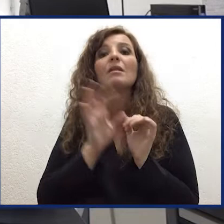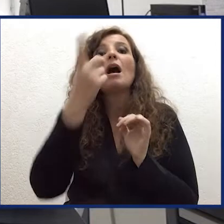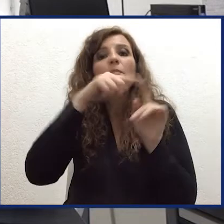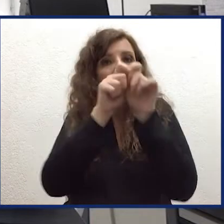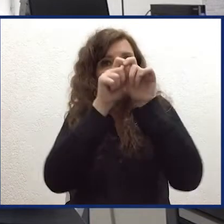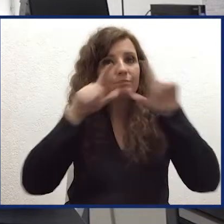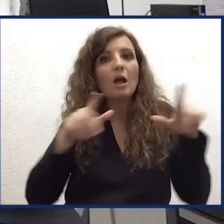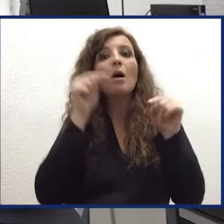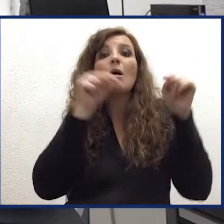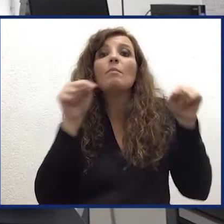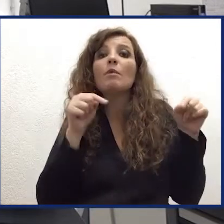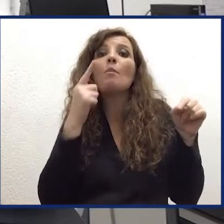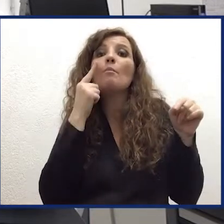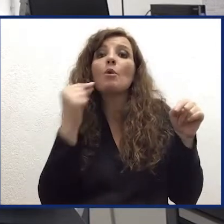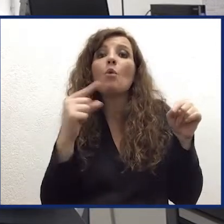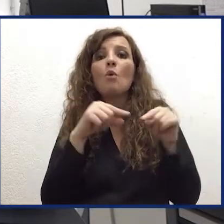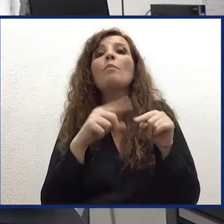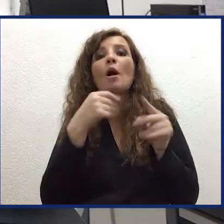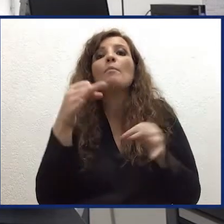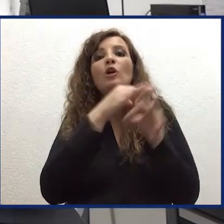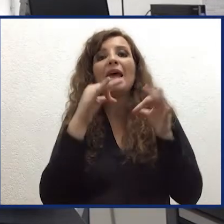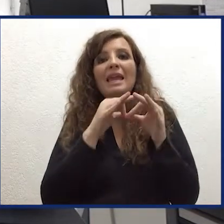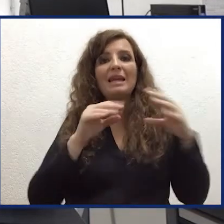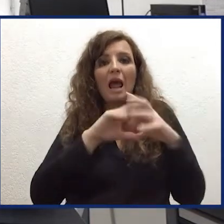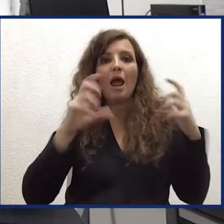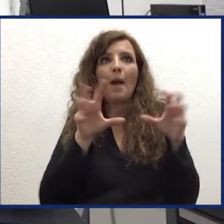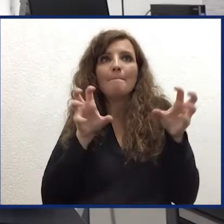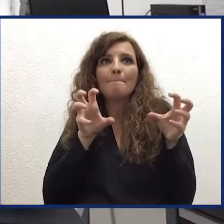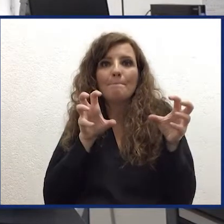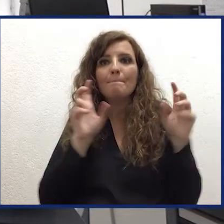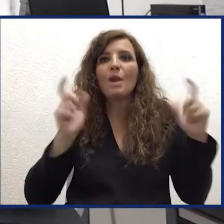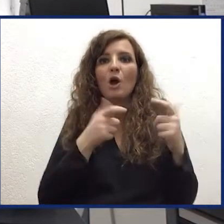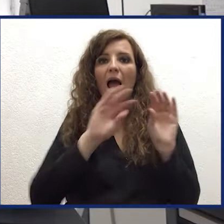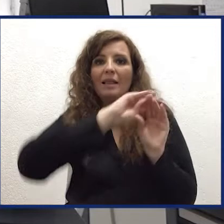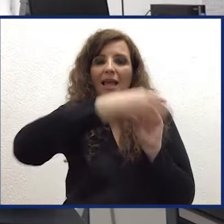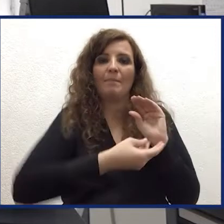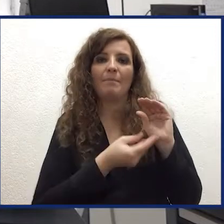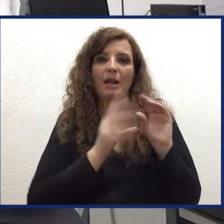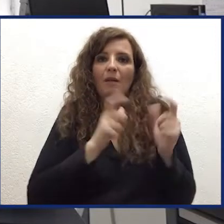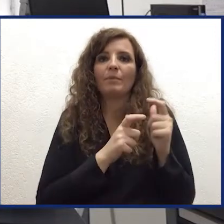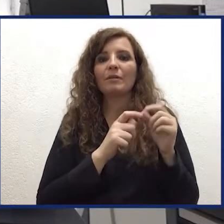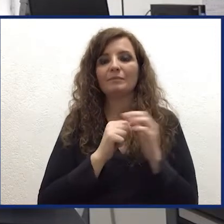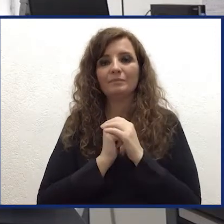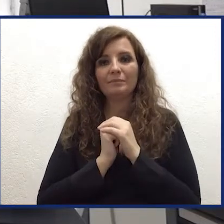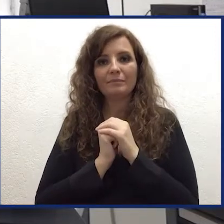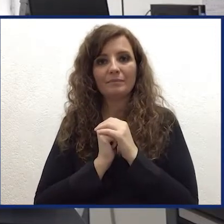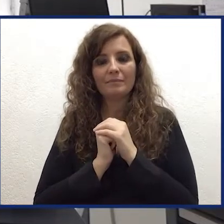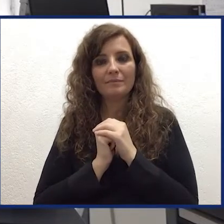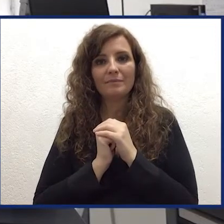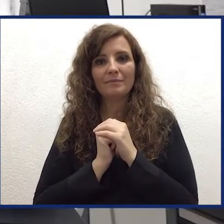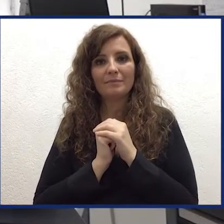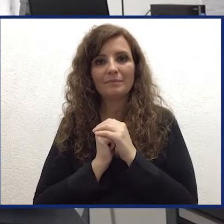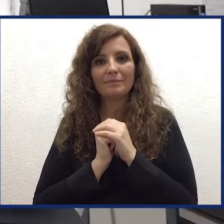E questo è un ingrandimento dove i puntini blu appunto sono le proteine immobilizzate all'interno dello strato della membrana che rimangono